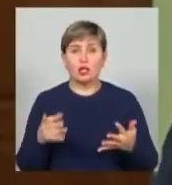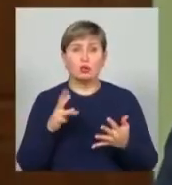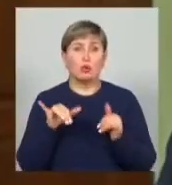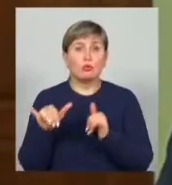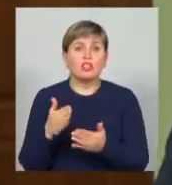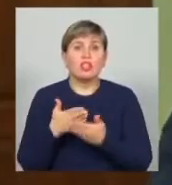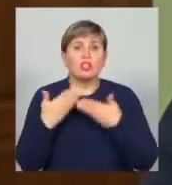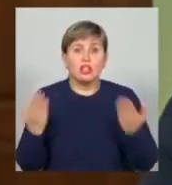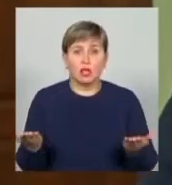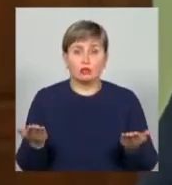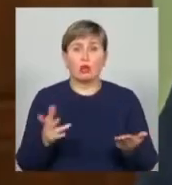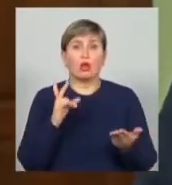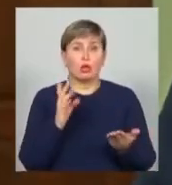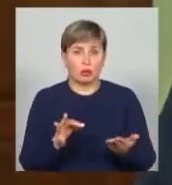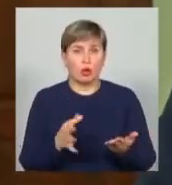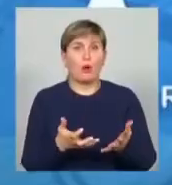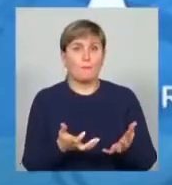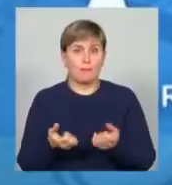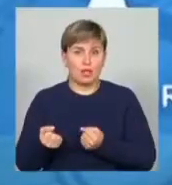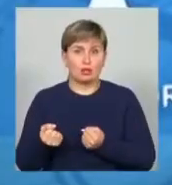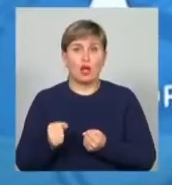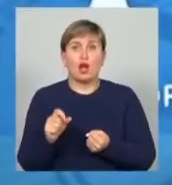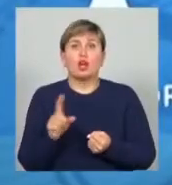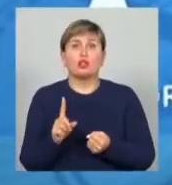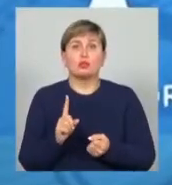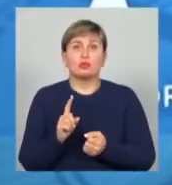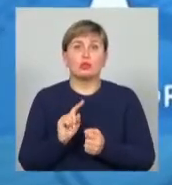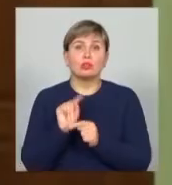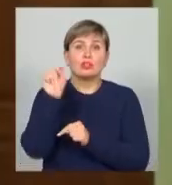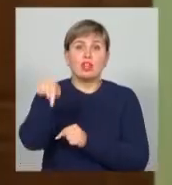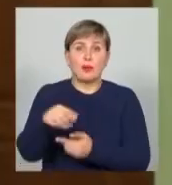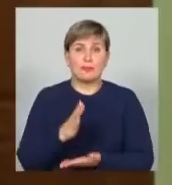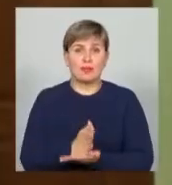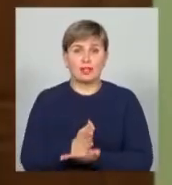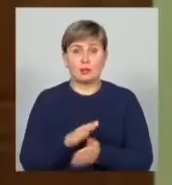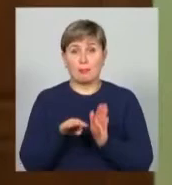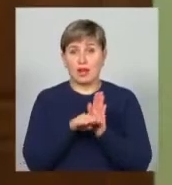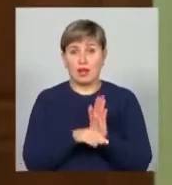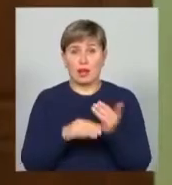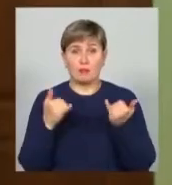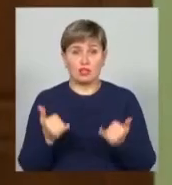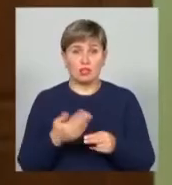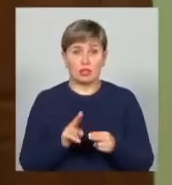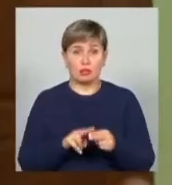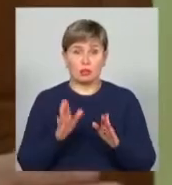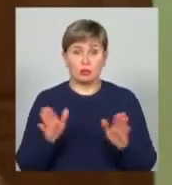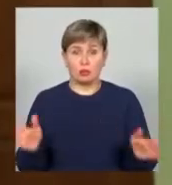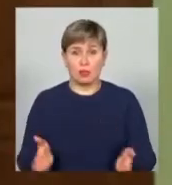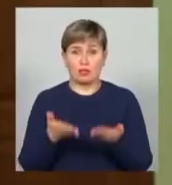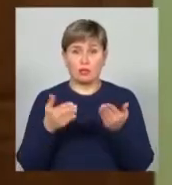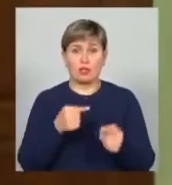нету. Но однако же они берут. А что за этим кроется? Сейчас вот именно та программа, которая будет ставиться перед